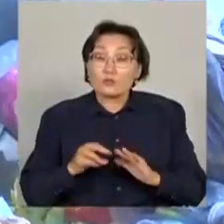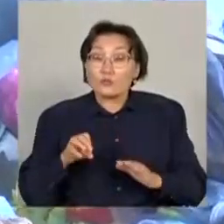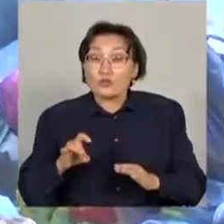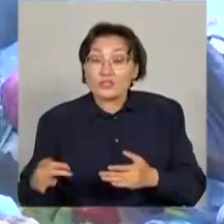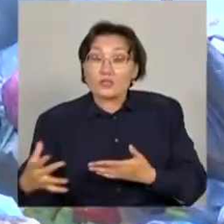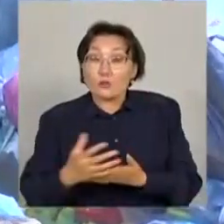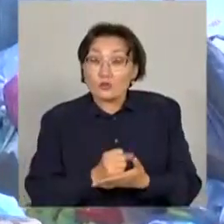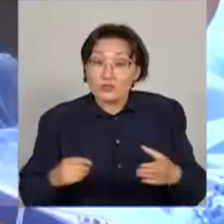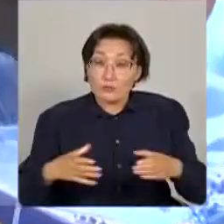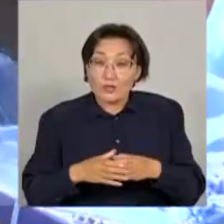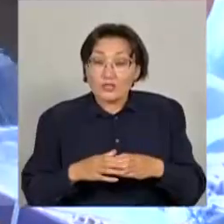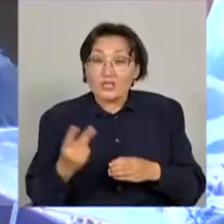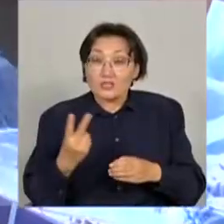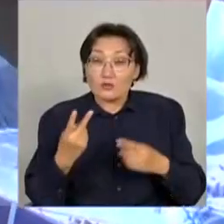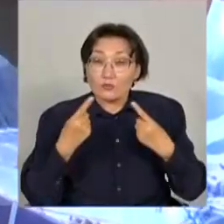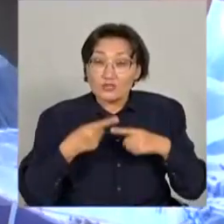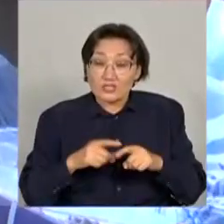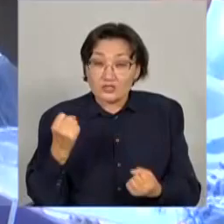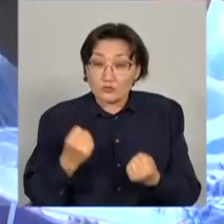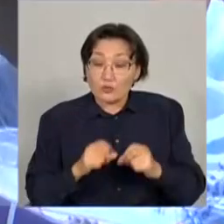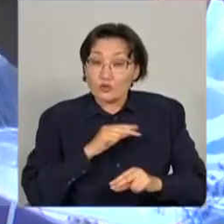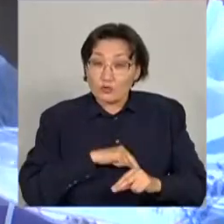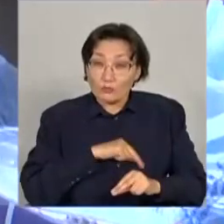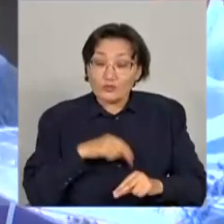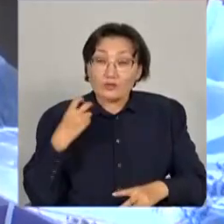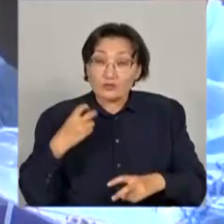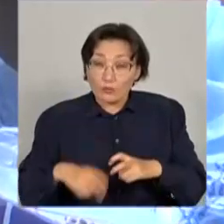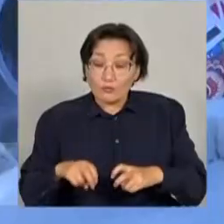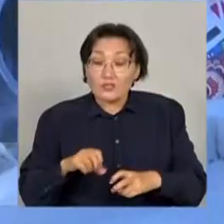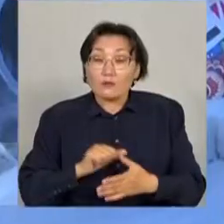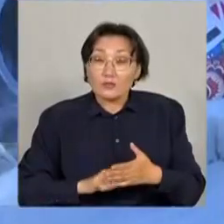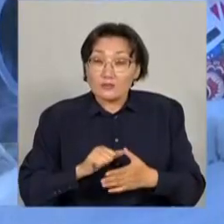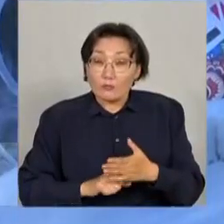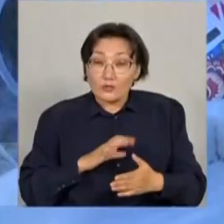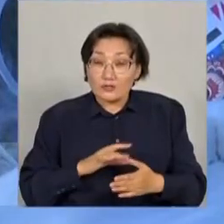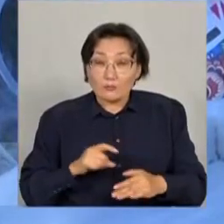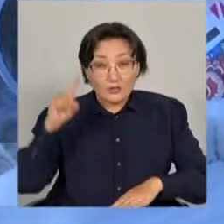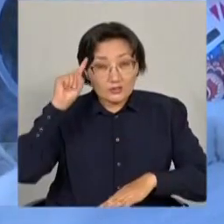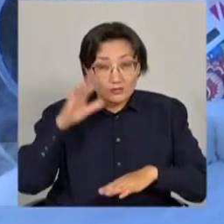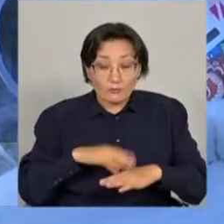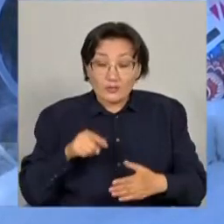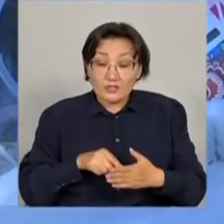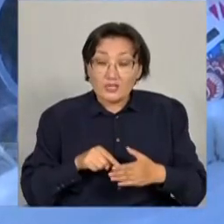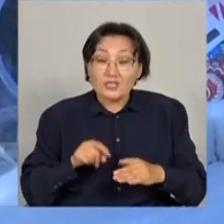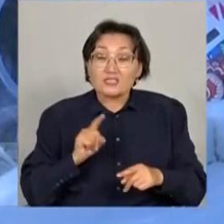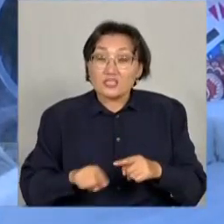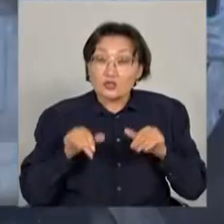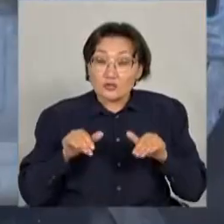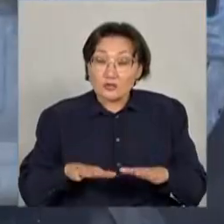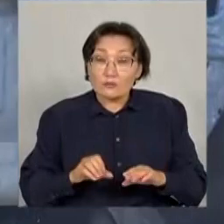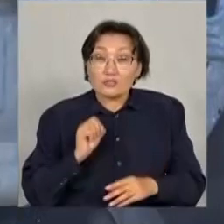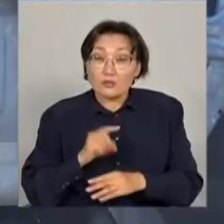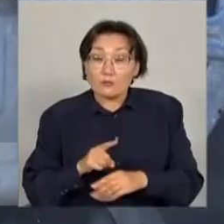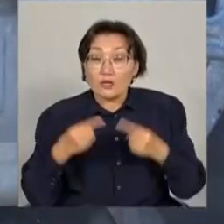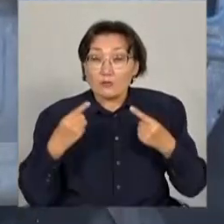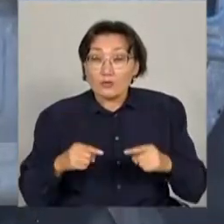шығаратын компанияның екі бірдей техникасының істен шығуынан болған. Қала әкімі жауаптыларға мәселені дереу шешуді тапсырды. Яғни ұйымға